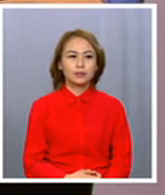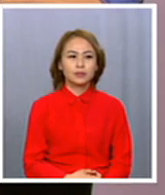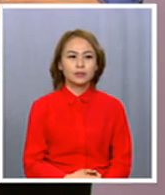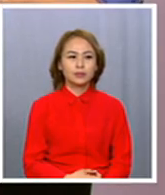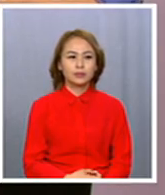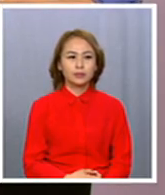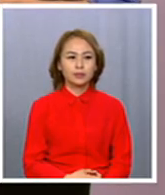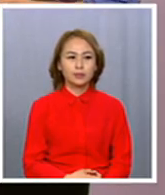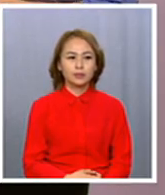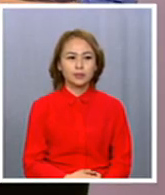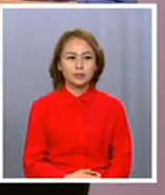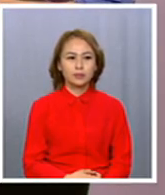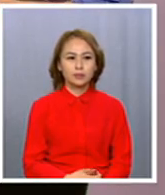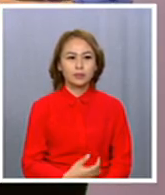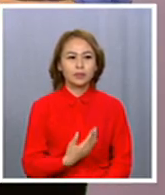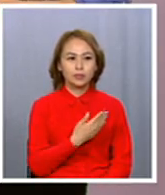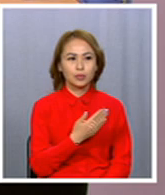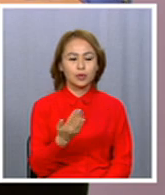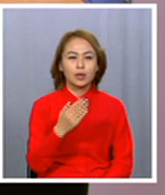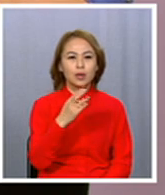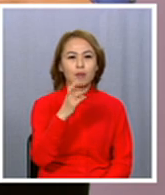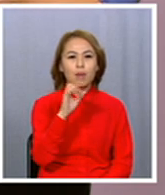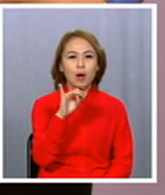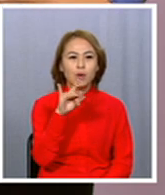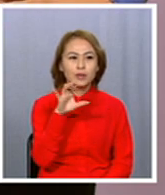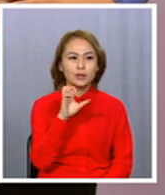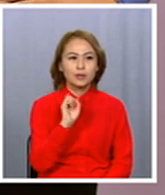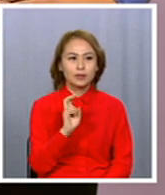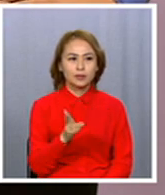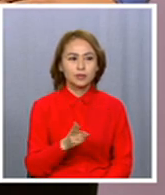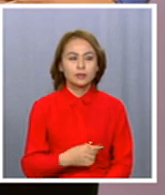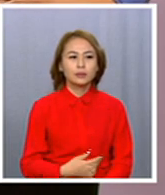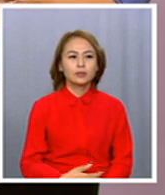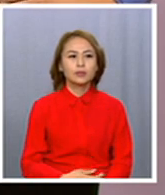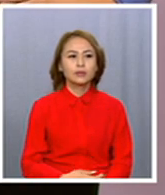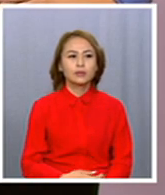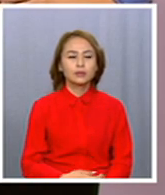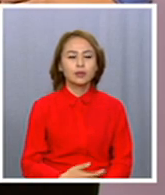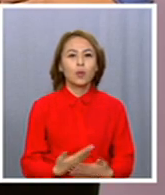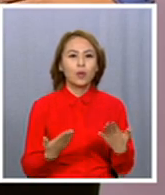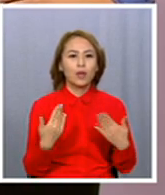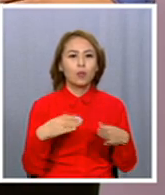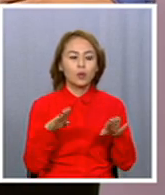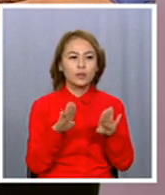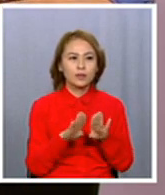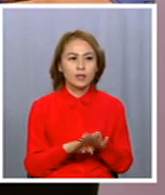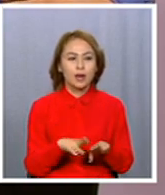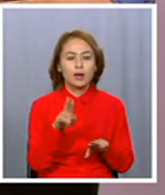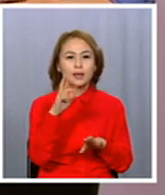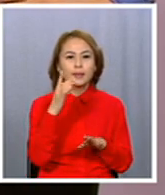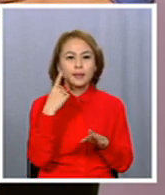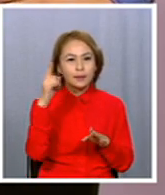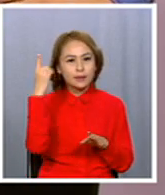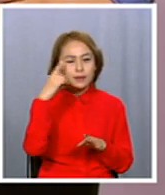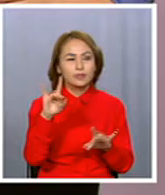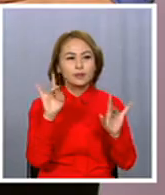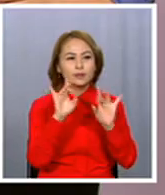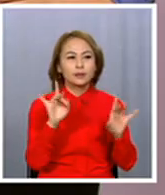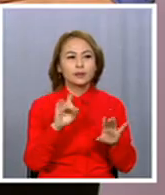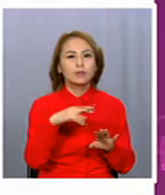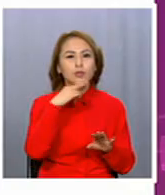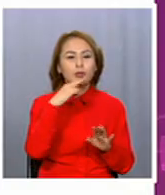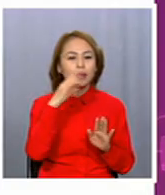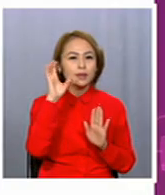Дұрыс айтасыңдар, бұл Бауырсақ ертегісі болатын. Олай болса, ертегінен үзіндіні мұқият